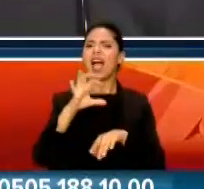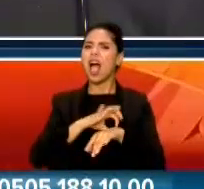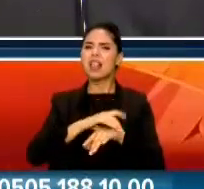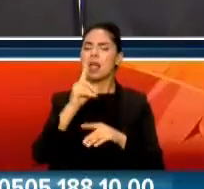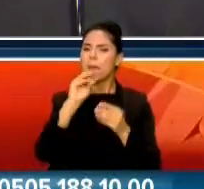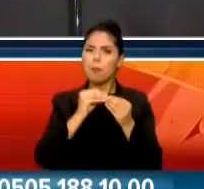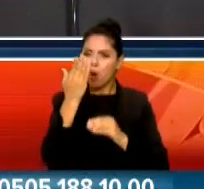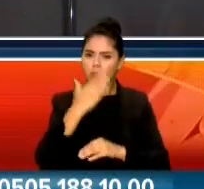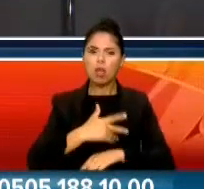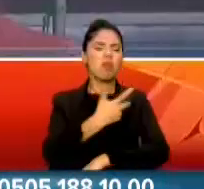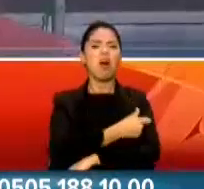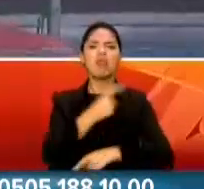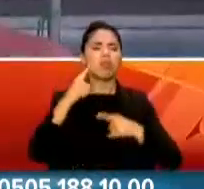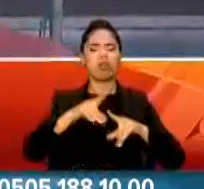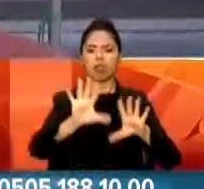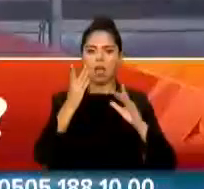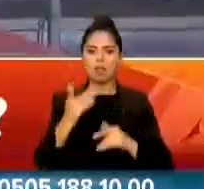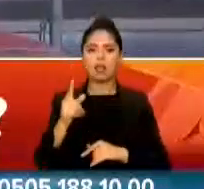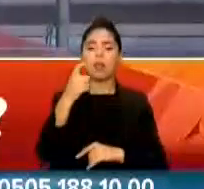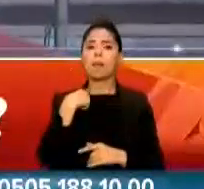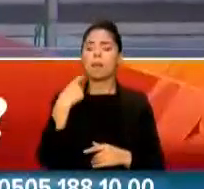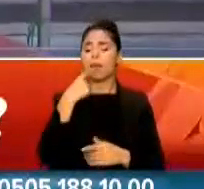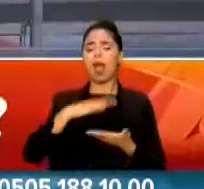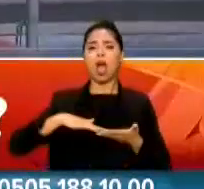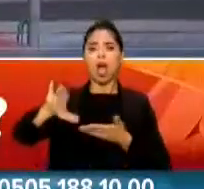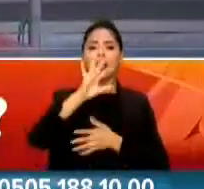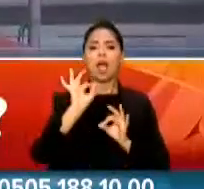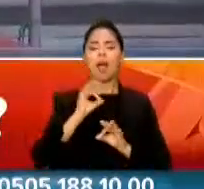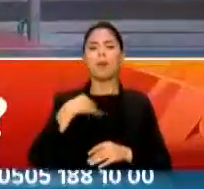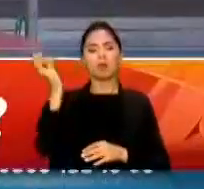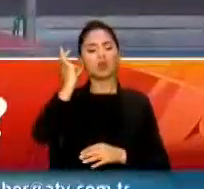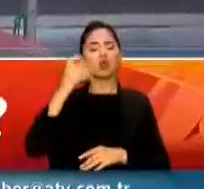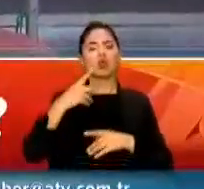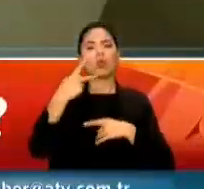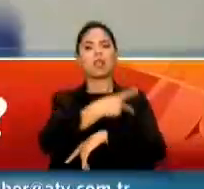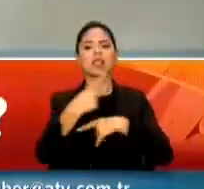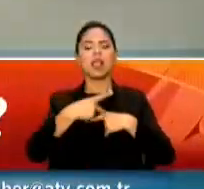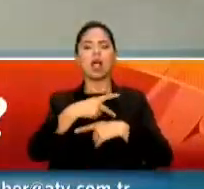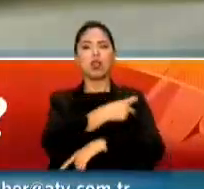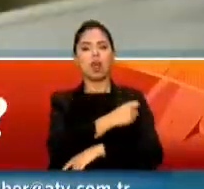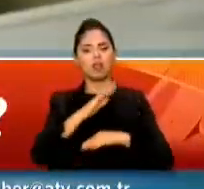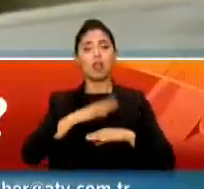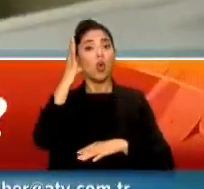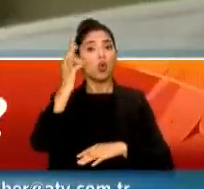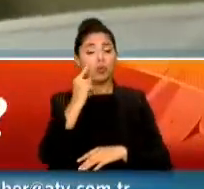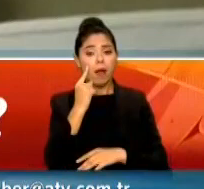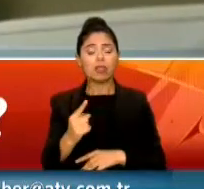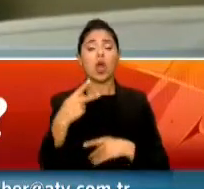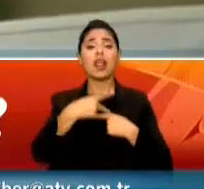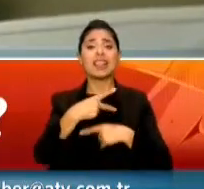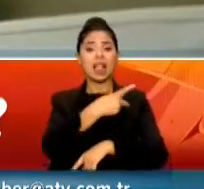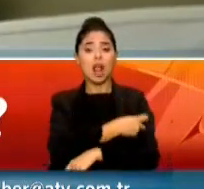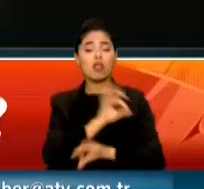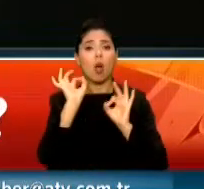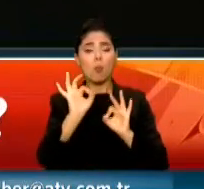olmayanların aşağıya gitmemesi gitmeleri gerekiyor yaşlarında hep yaptırdıklarını duydum duymadım uzmanlara göre